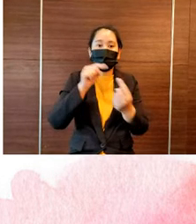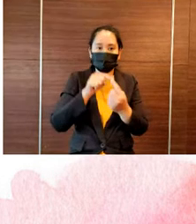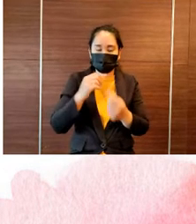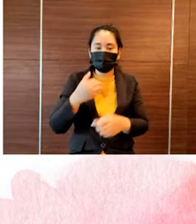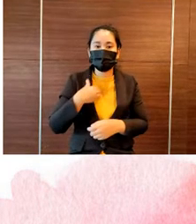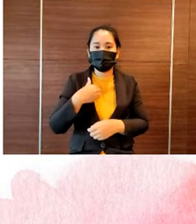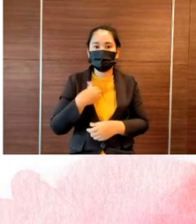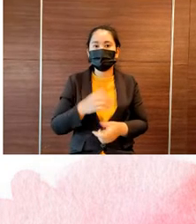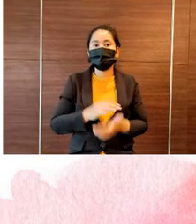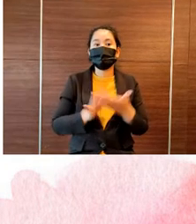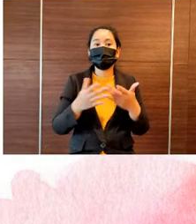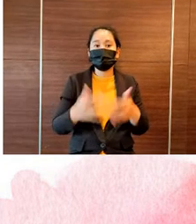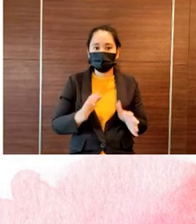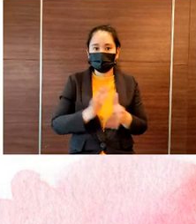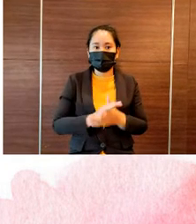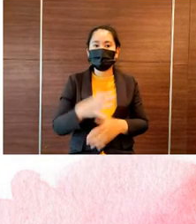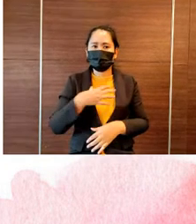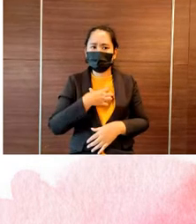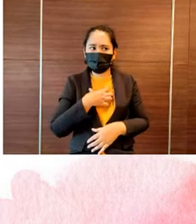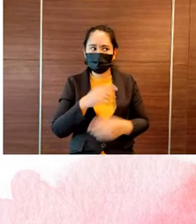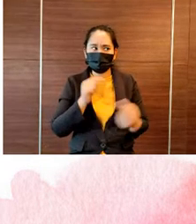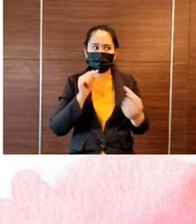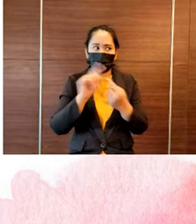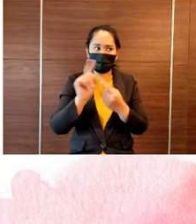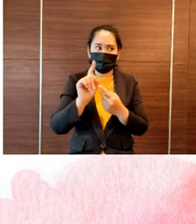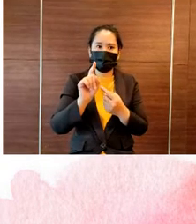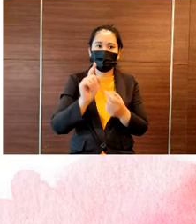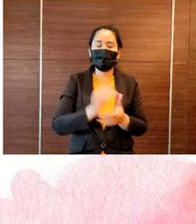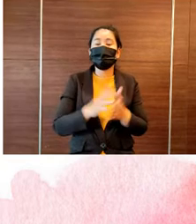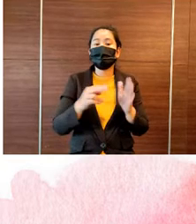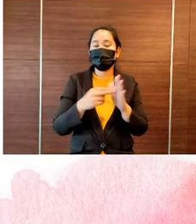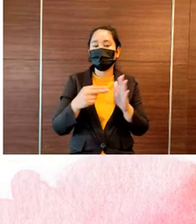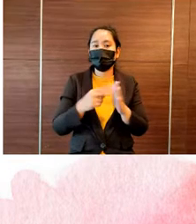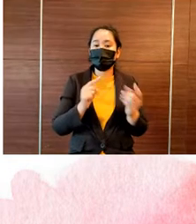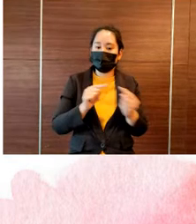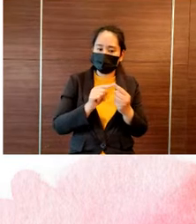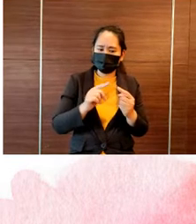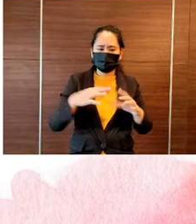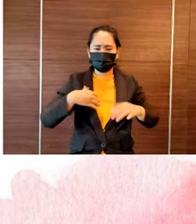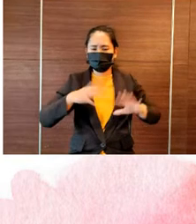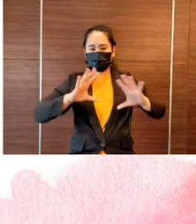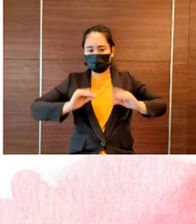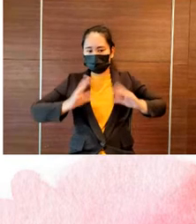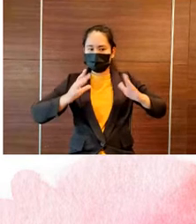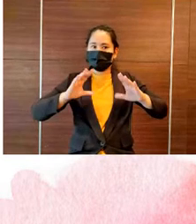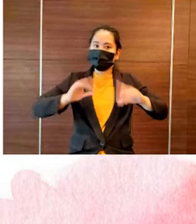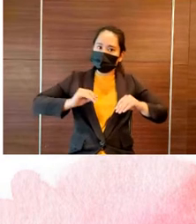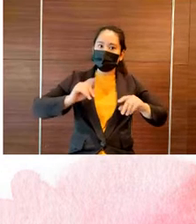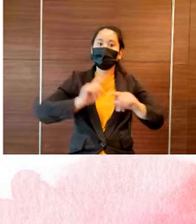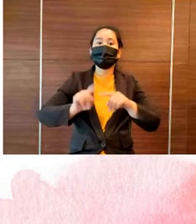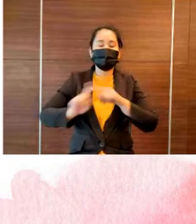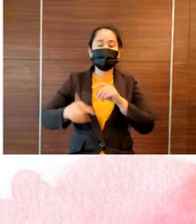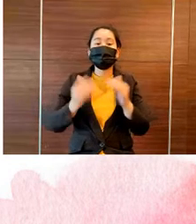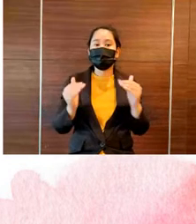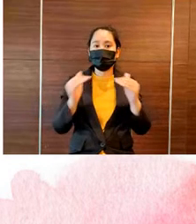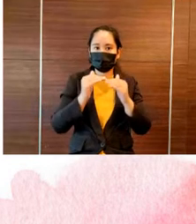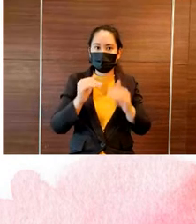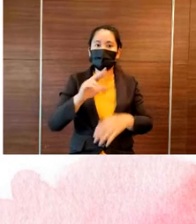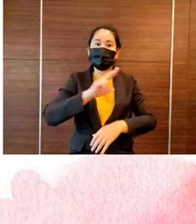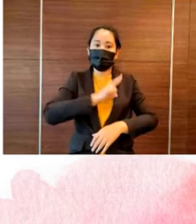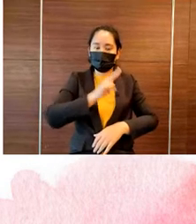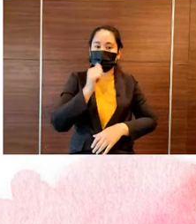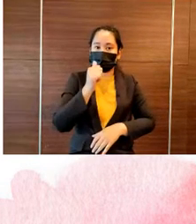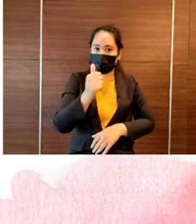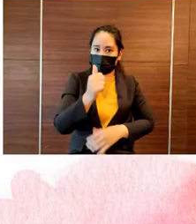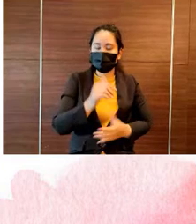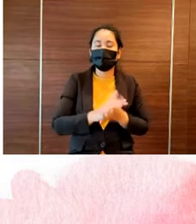นะแล้วก็การอยากเข้าด้วยนะไม่ใช่เข้าถึงได้เราก็ไม่อยากเข้าการอยากเข้ารับบริการด้วยนะครับนะ